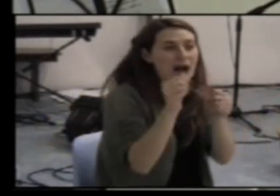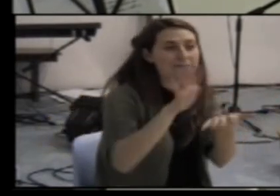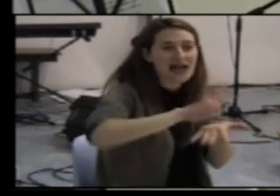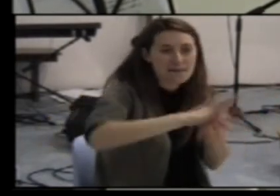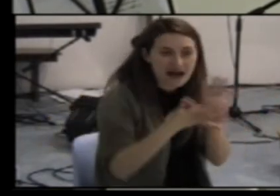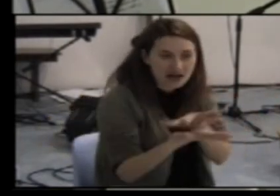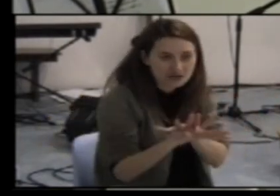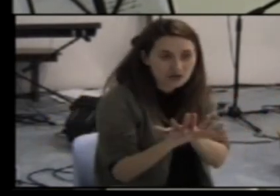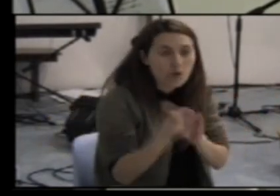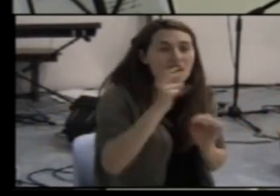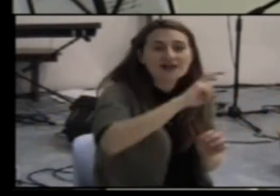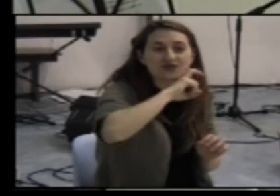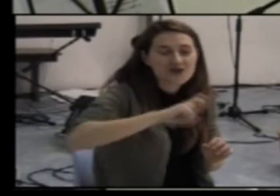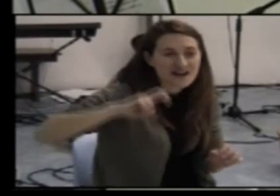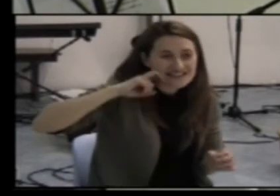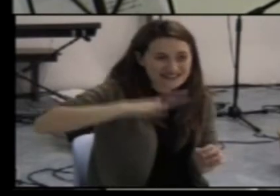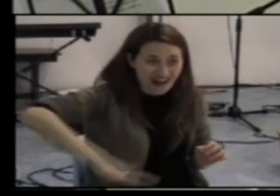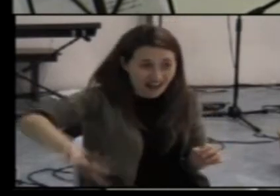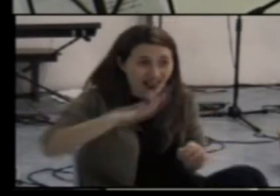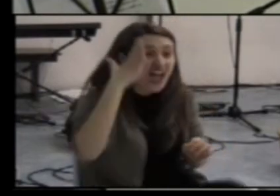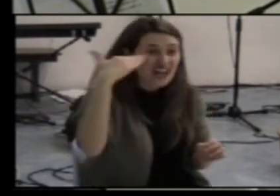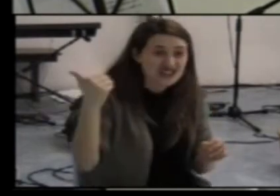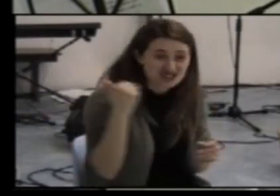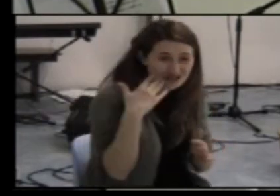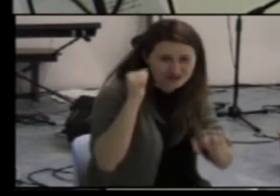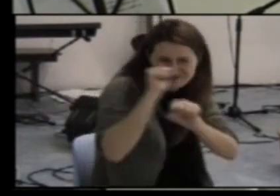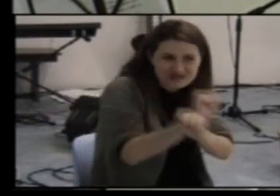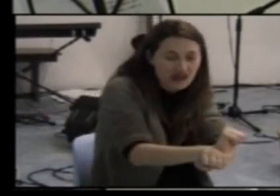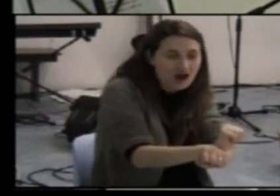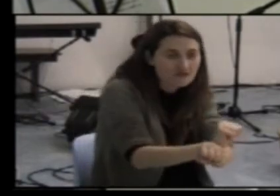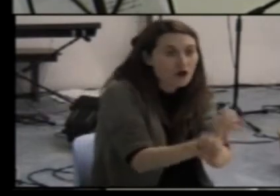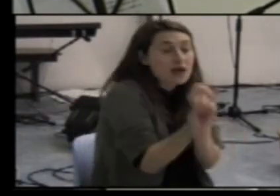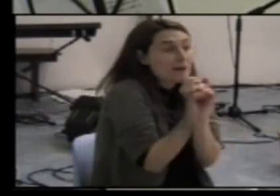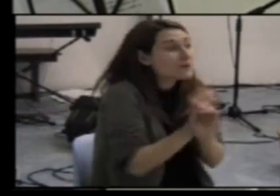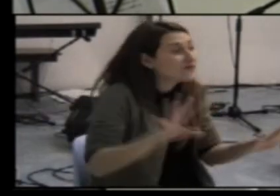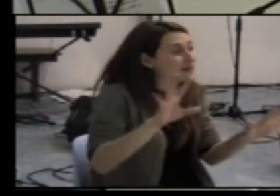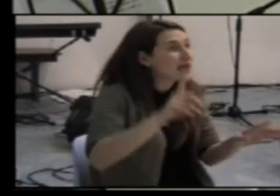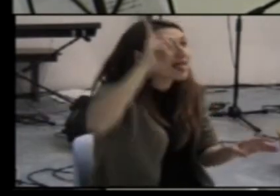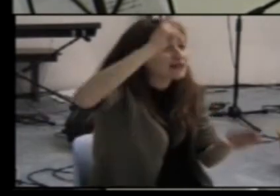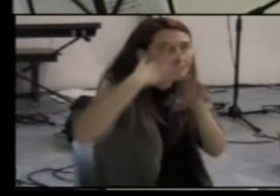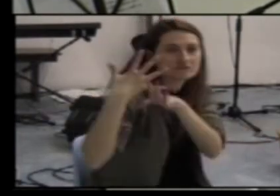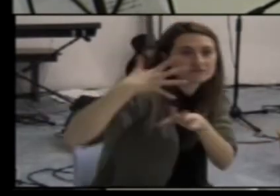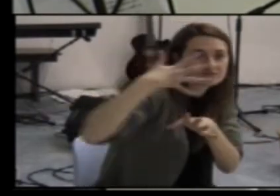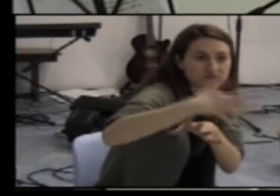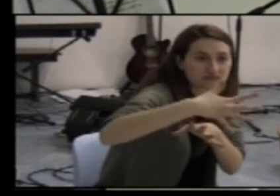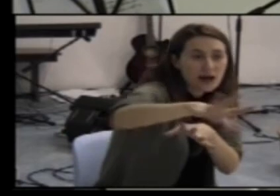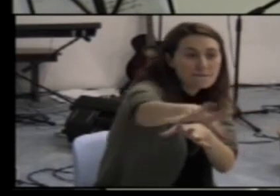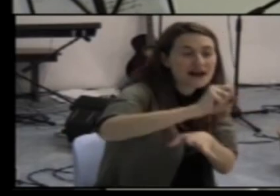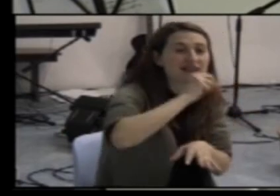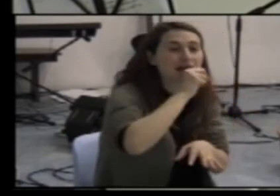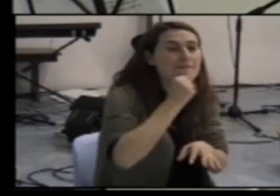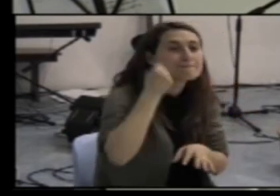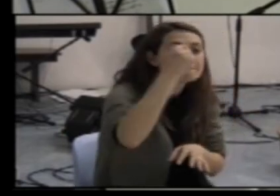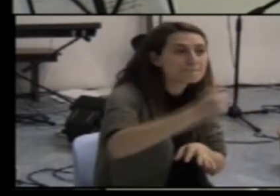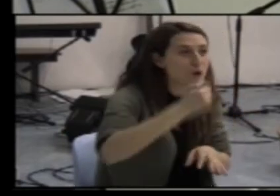gli israeliti, il popolo di Israele, era in Egitto ed era schiavo, a un certo punto Dio interviene e dice: io